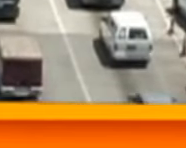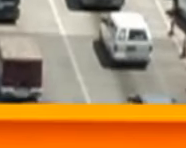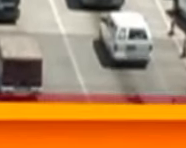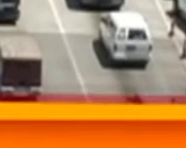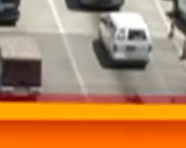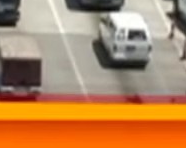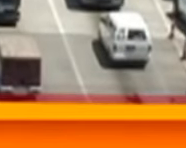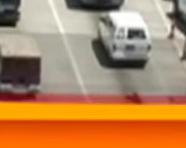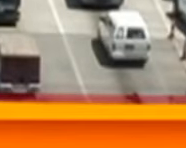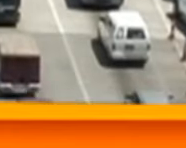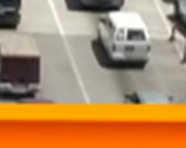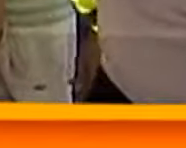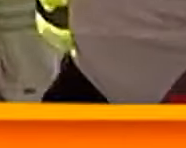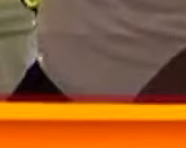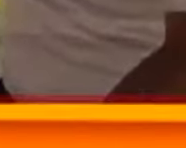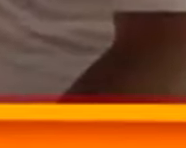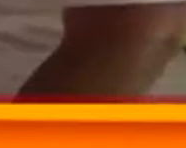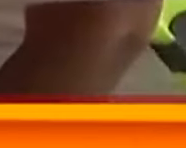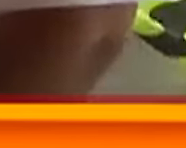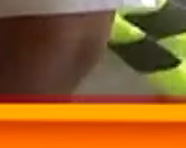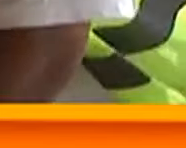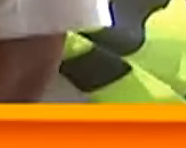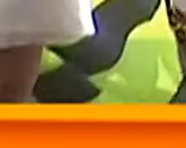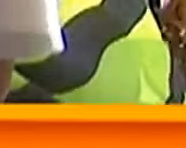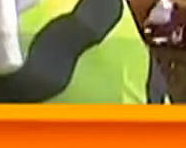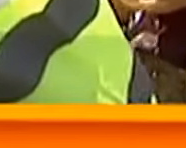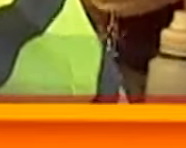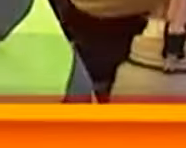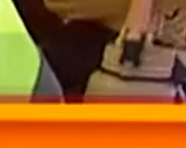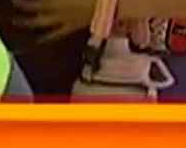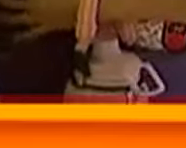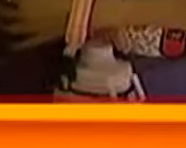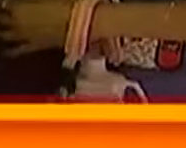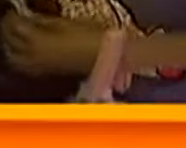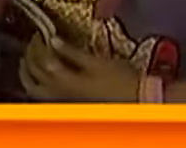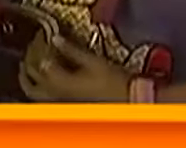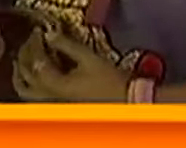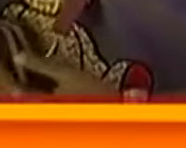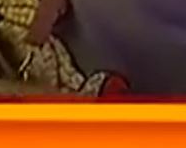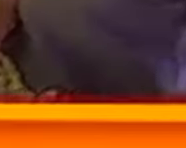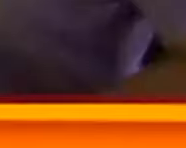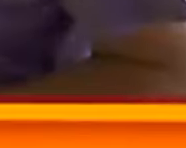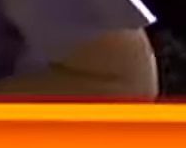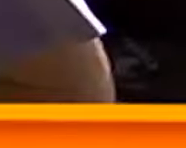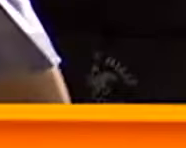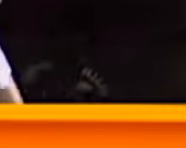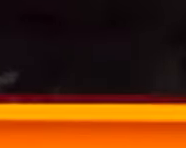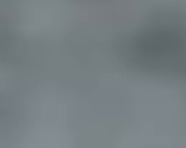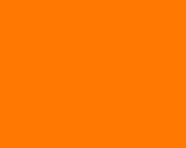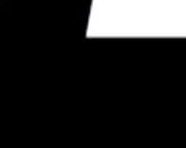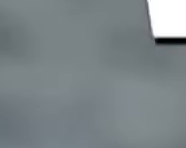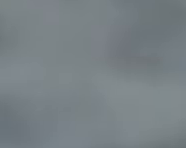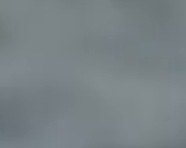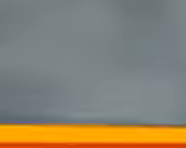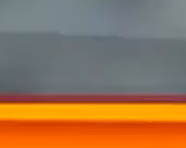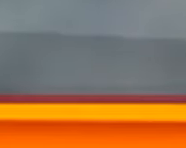Mga nagbakasyon sa probinsya nitong Semana Santa, nagsisimula ng magbalikan sa Metro Manila.